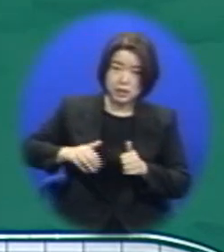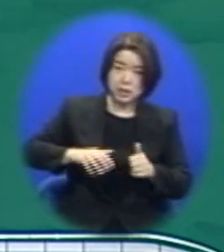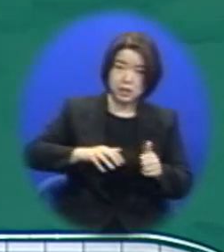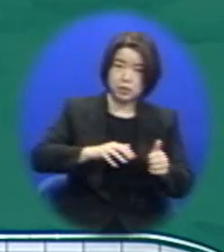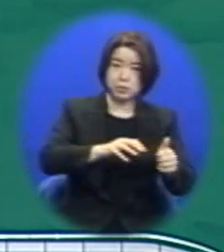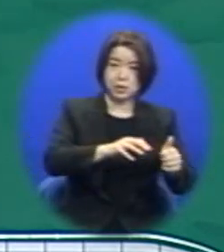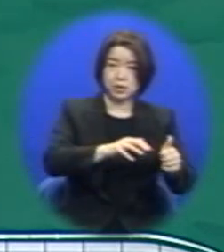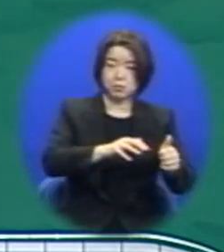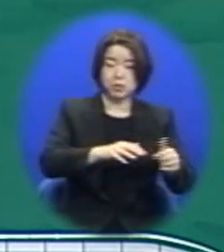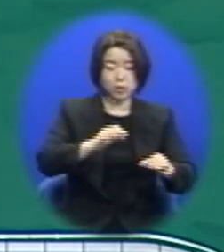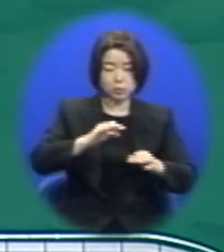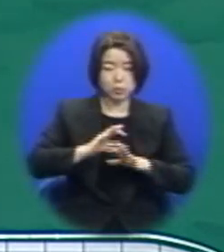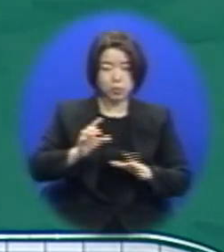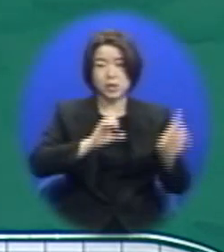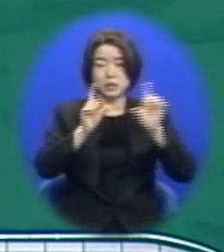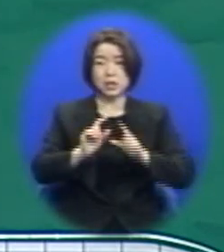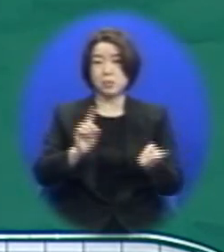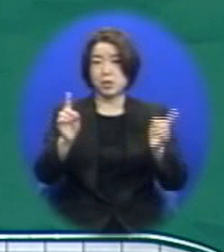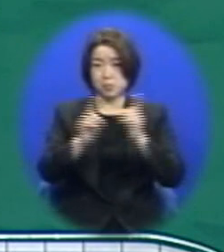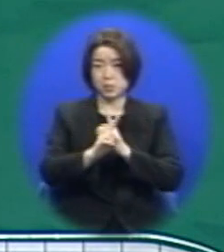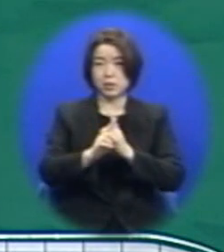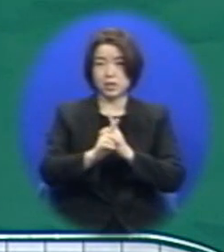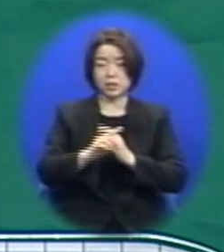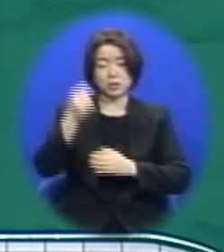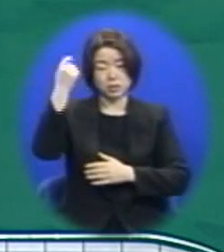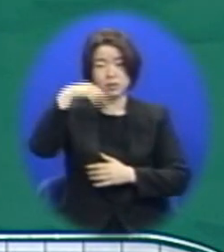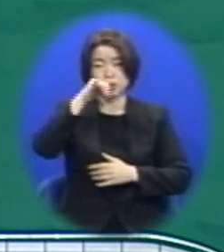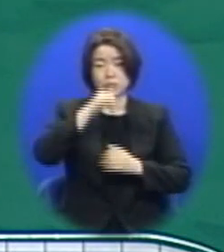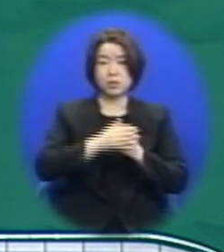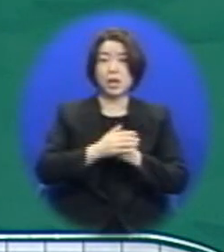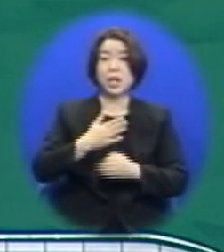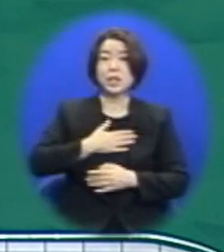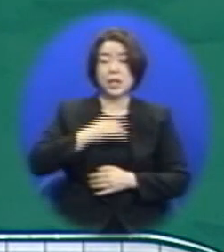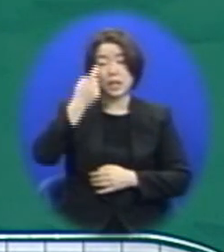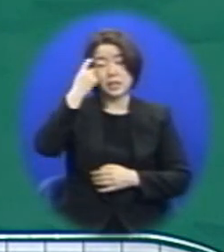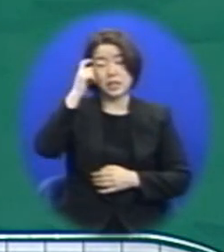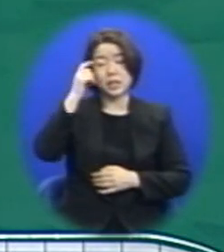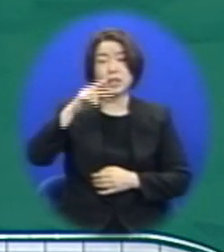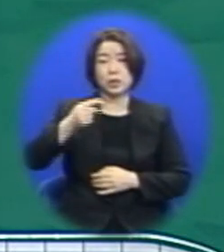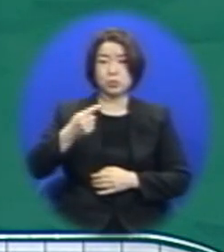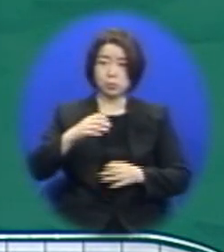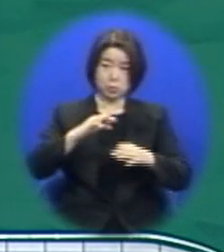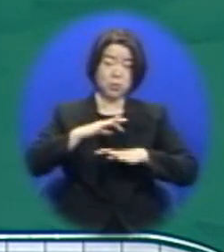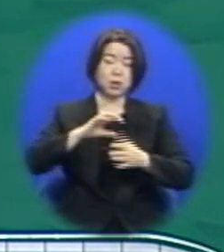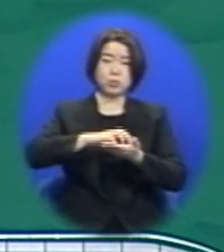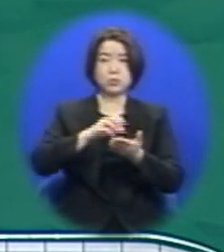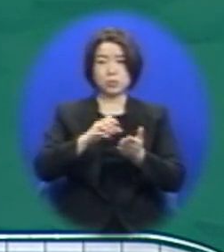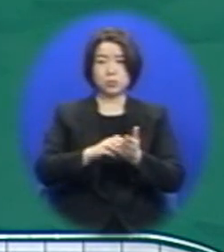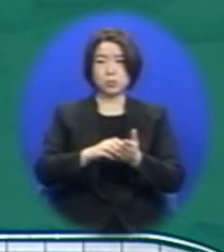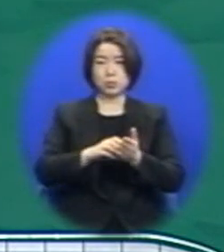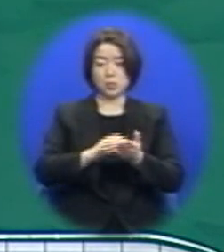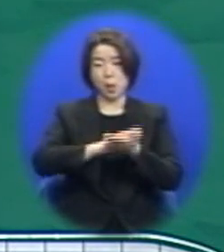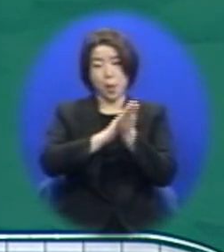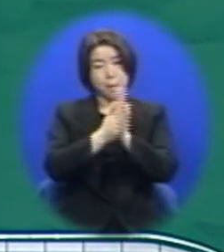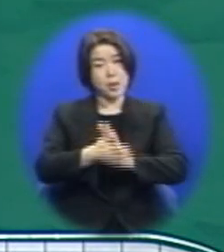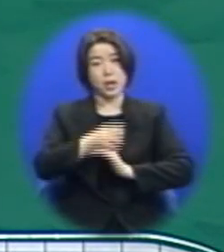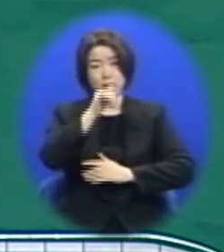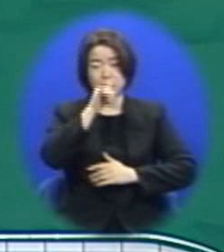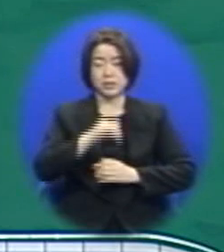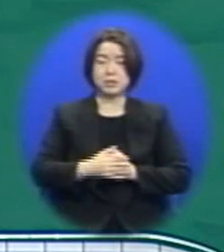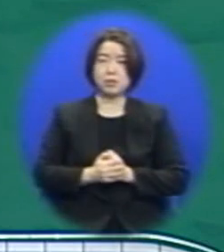삶의 변화를 경험하셨습니다. 제가 생각하기에도 놀랄 정도예요. 어떻게 저렇게